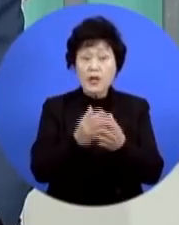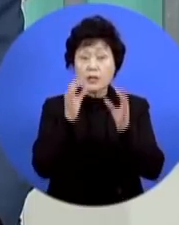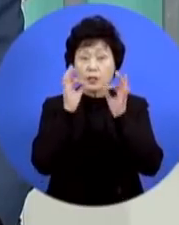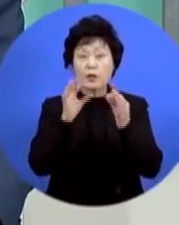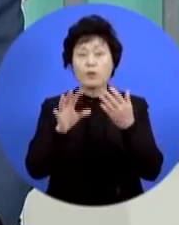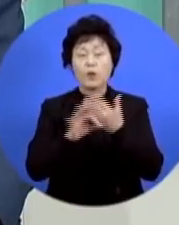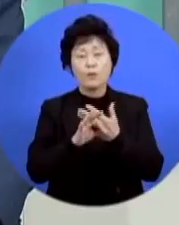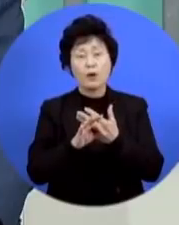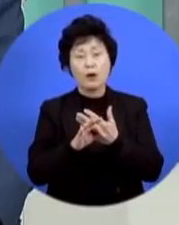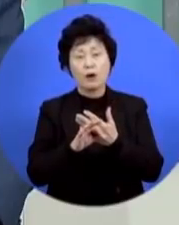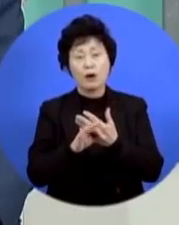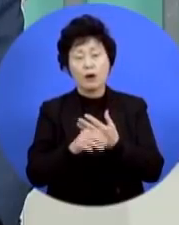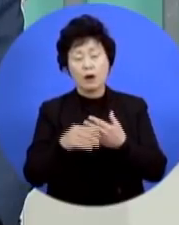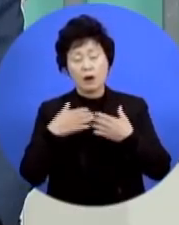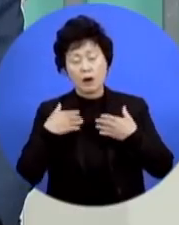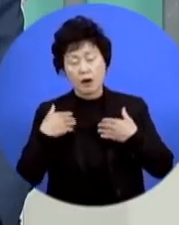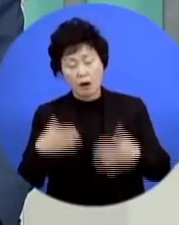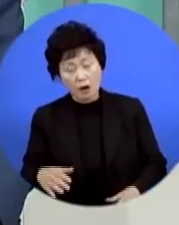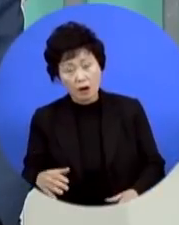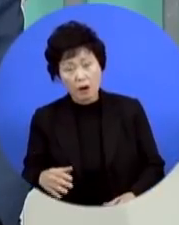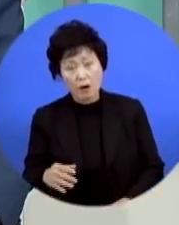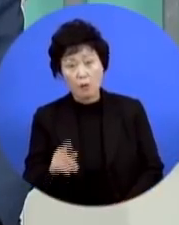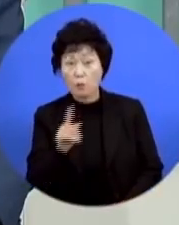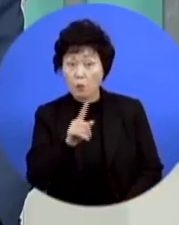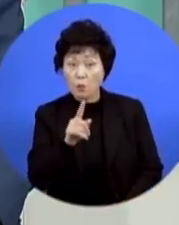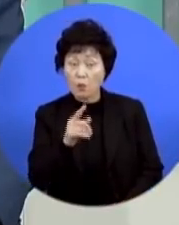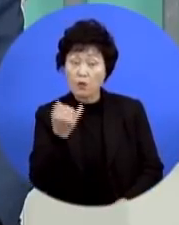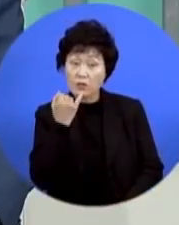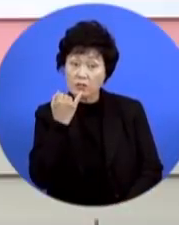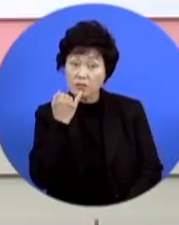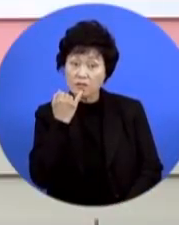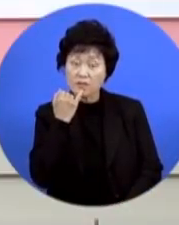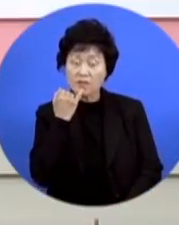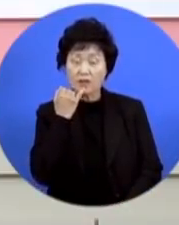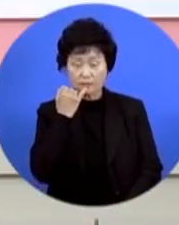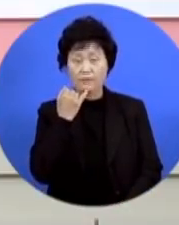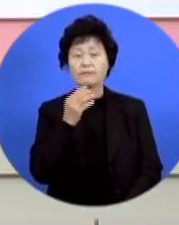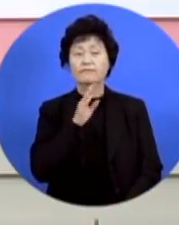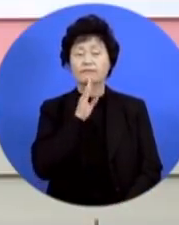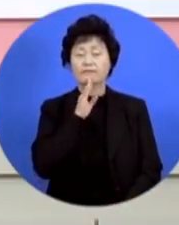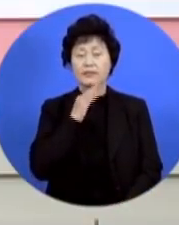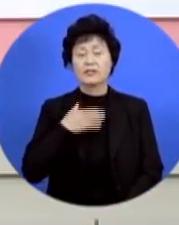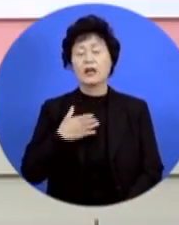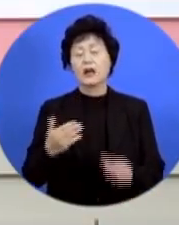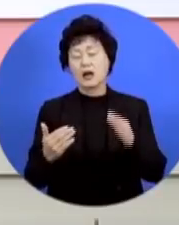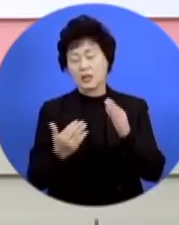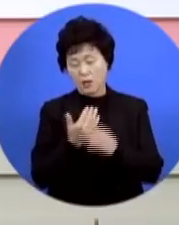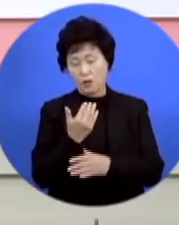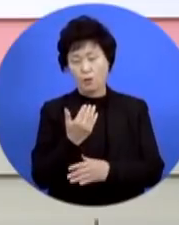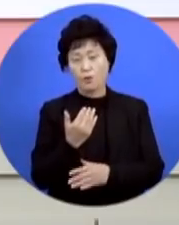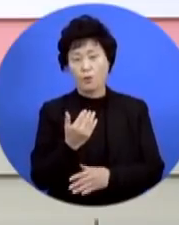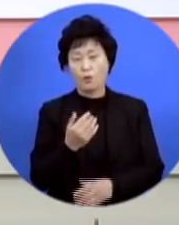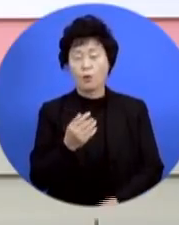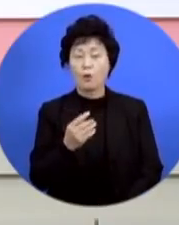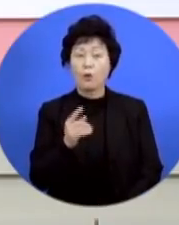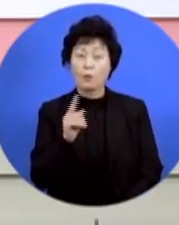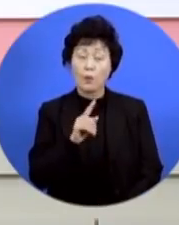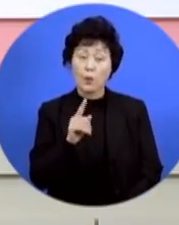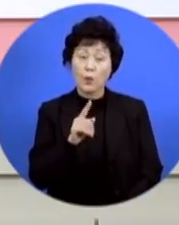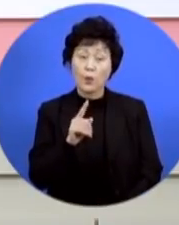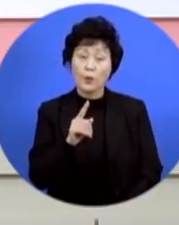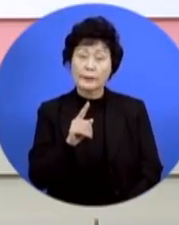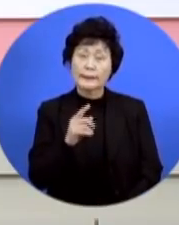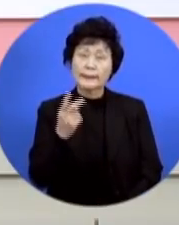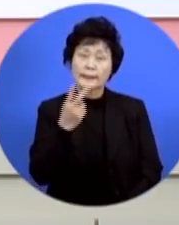그래서 사고가 났죠. 났어요. 예, 사고가 났죠. 그래서 제가 그렇게 해서. 그런데다가